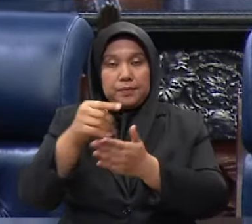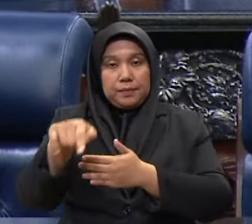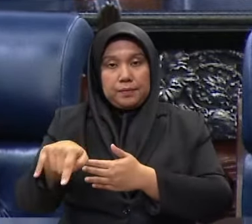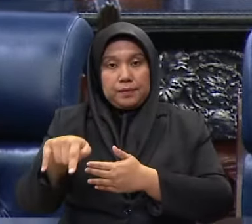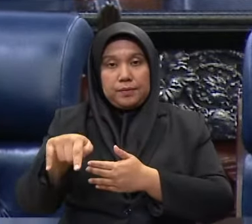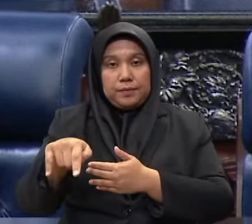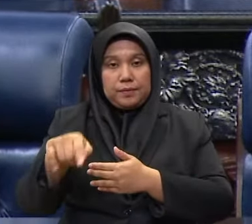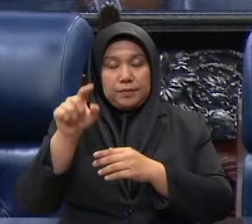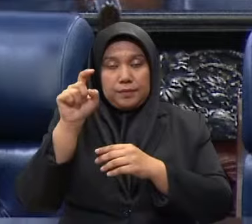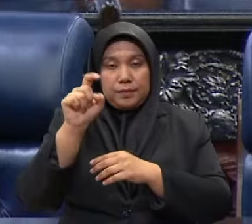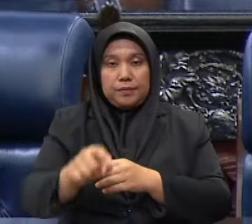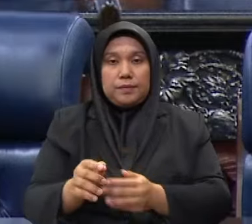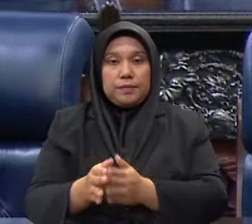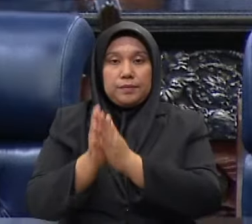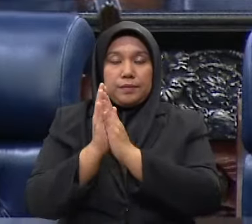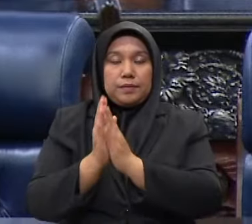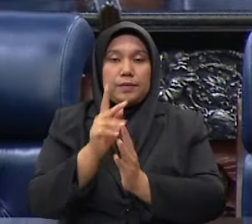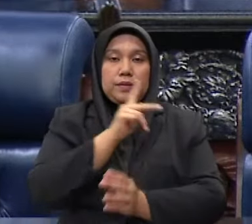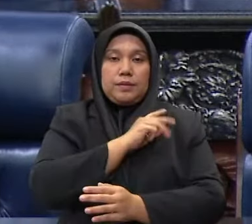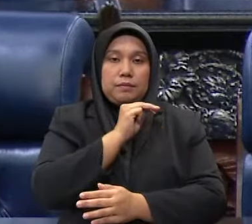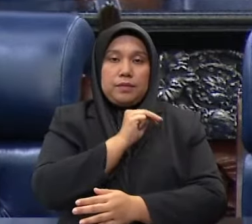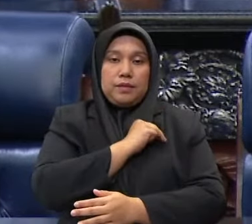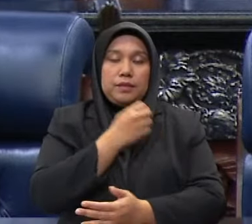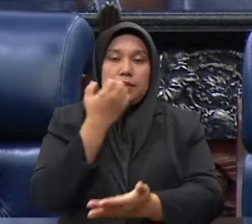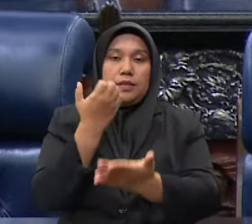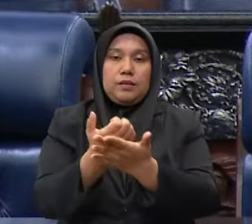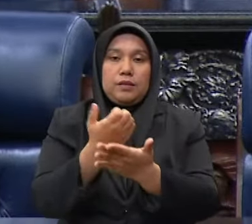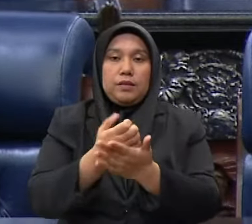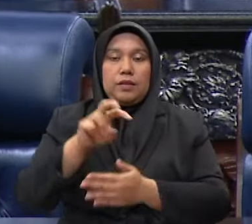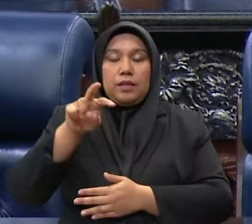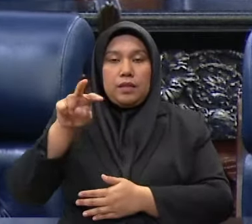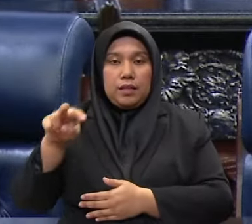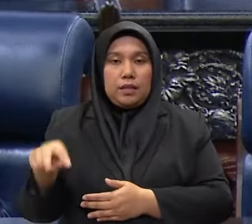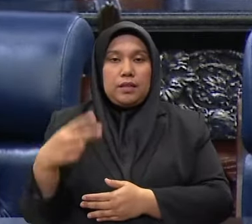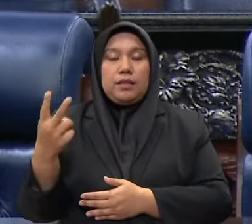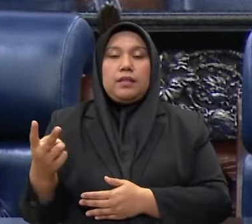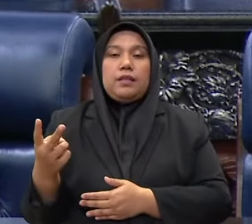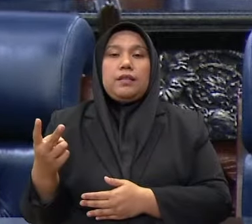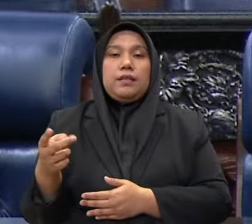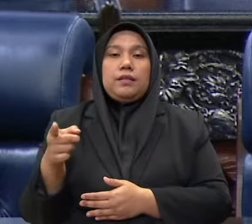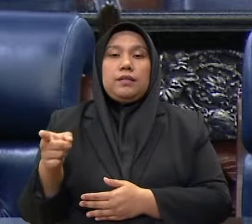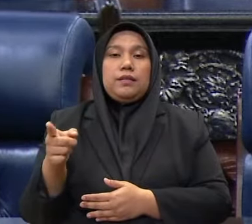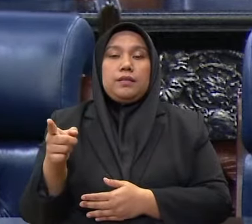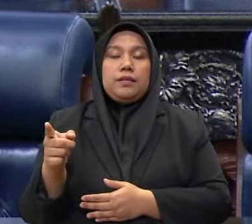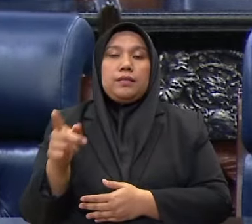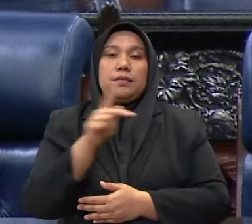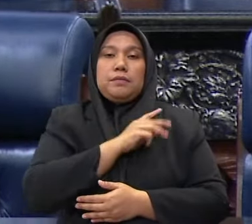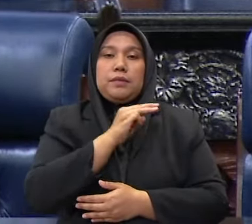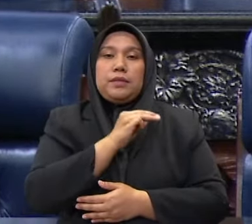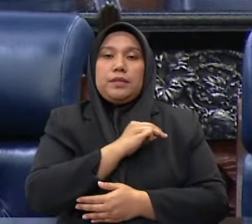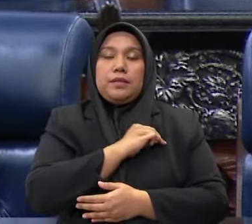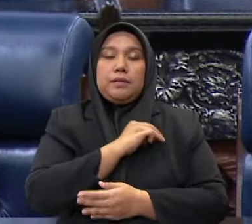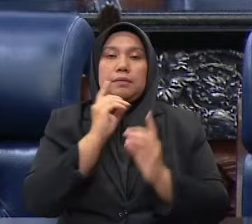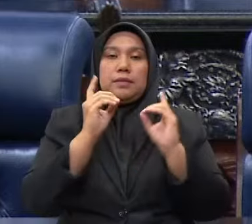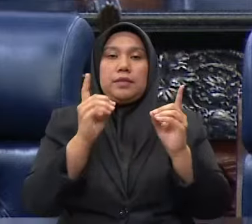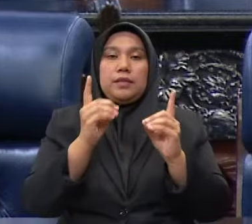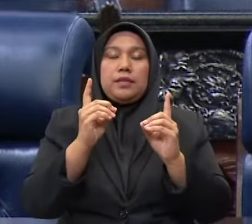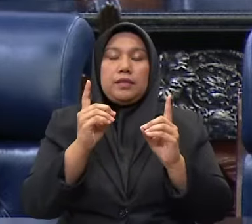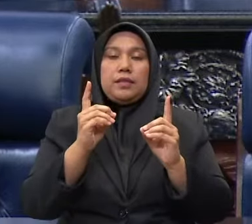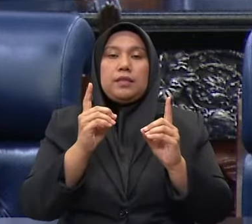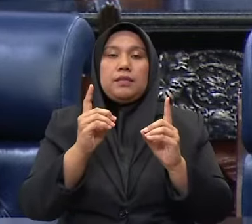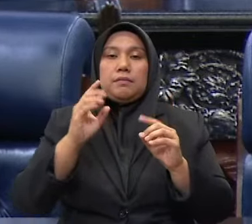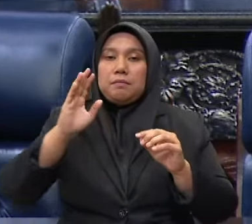perlu dipohon kepada kementerian ekonomi menjadi halangan utama ataupun kapasiti Kementerian Pendidikan sendiri yang masih lagi belum